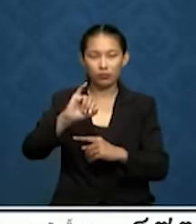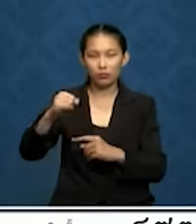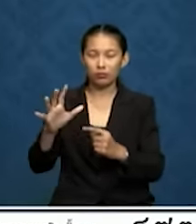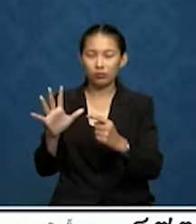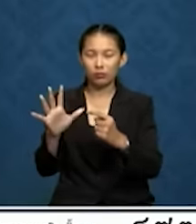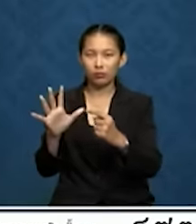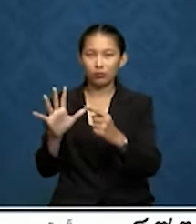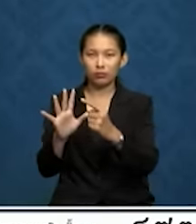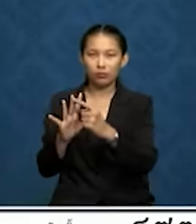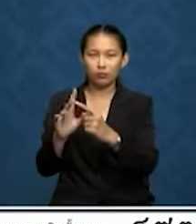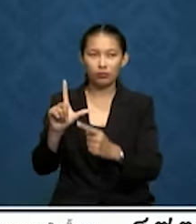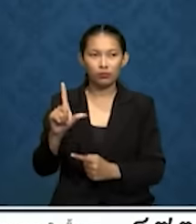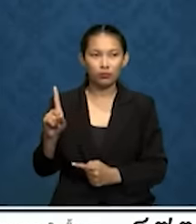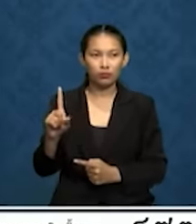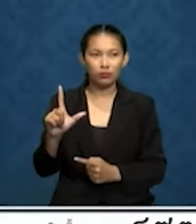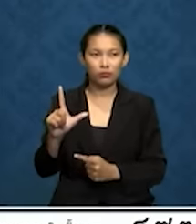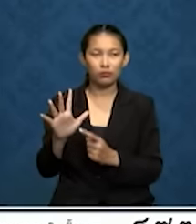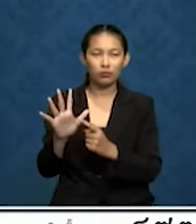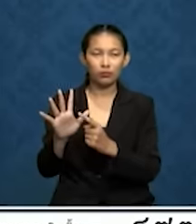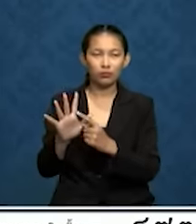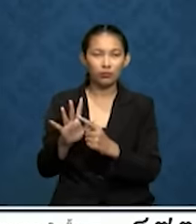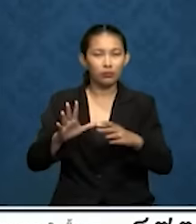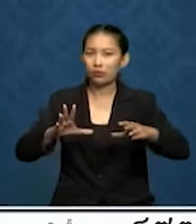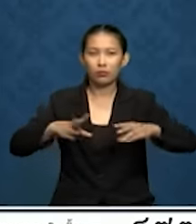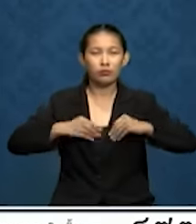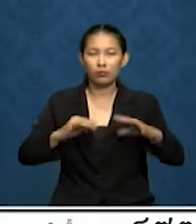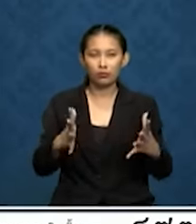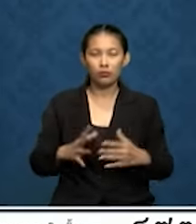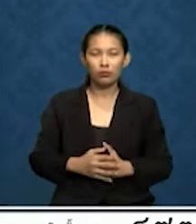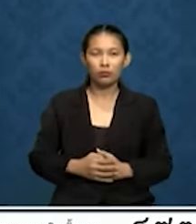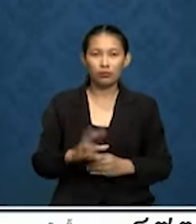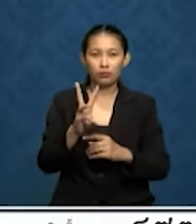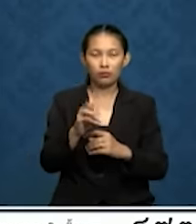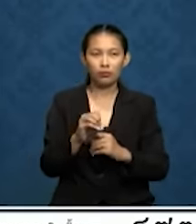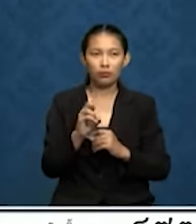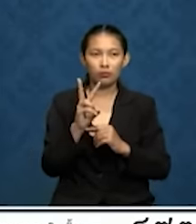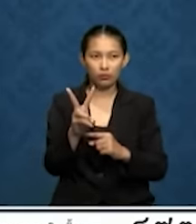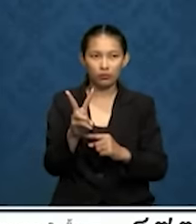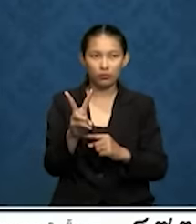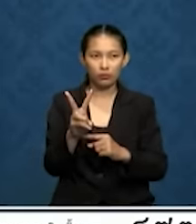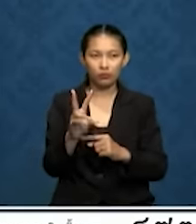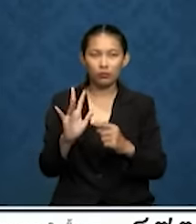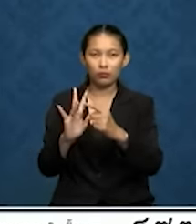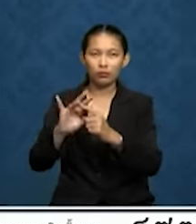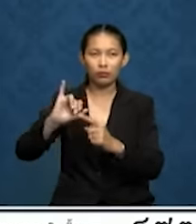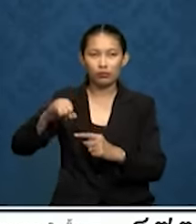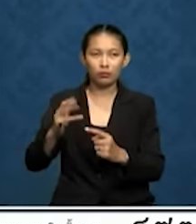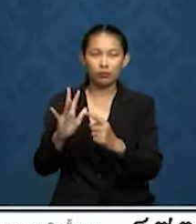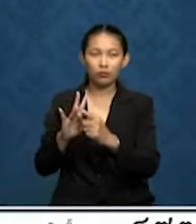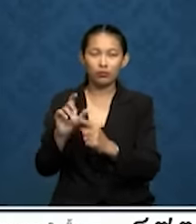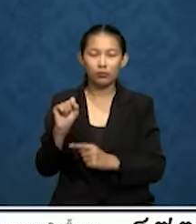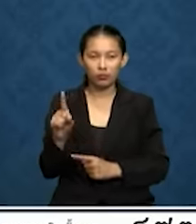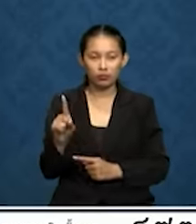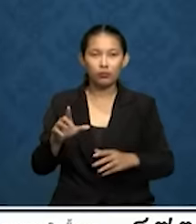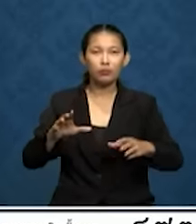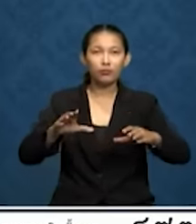ลาลักษณ์ขันสุธรรม ไม่เห็นชอบค่ะ 62นายเจเศษไทยเศษ